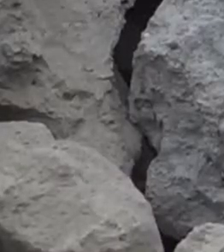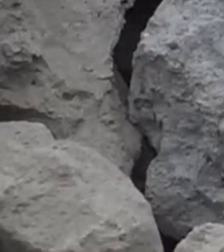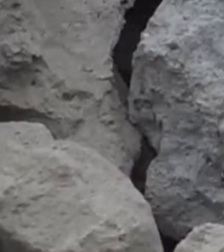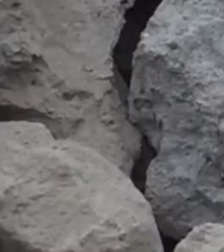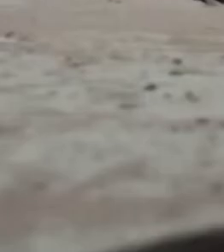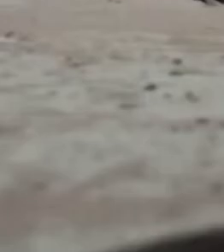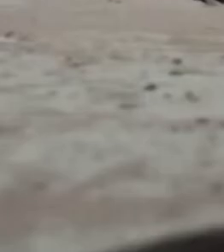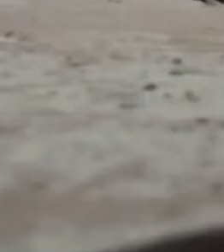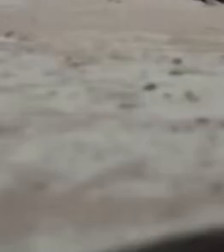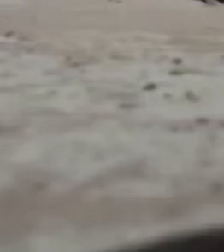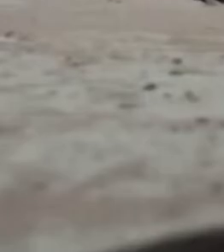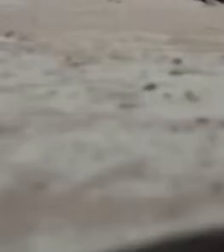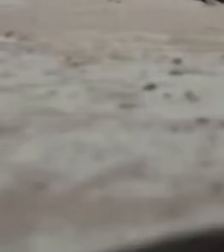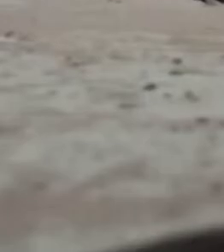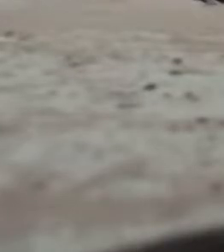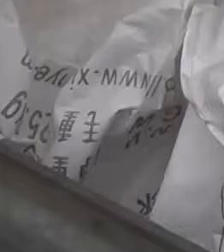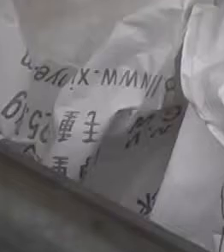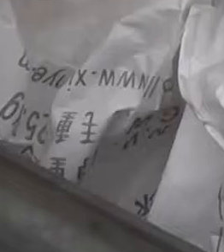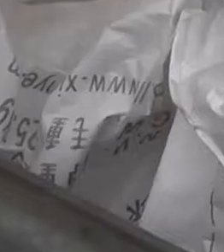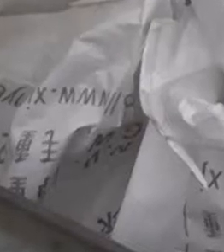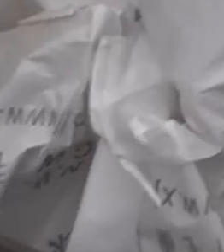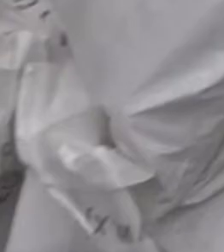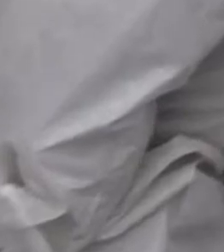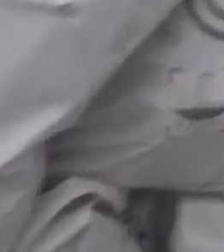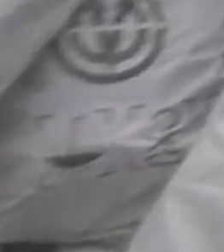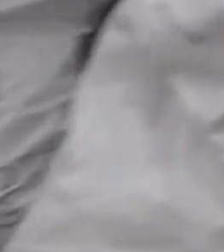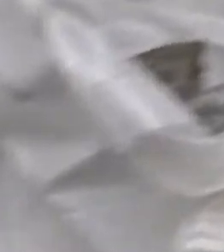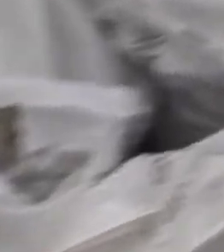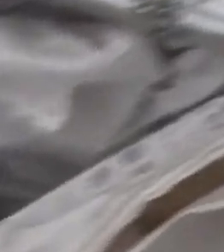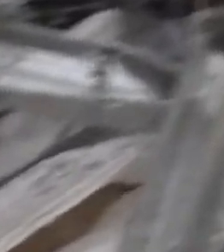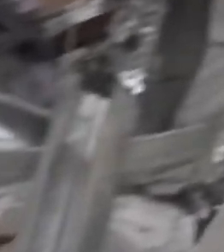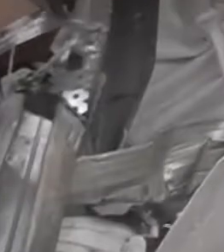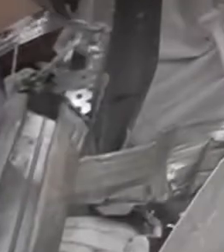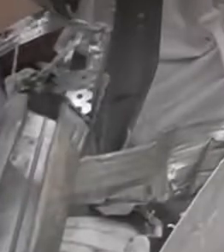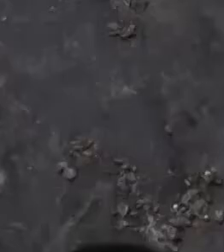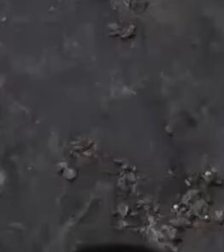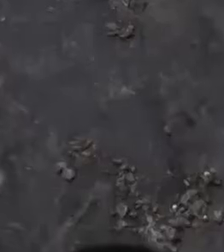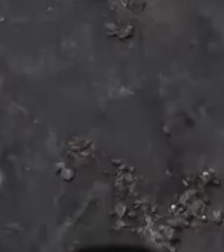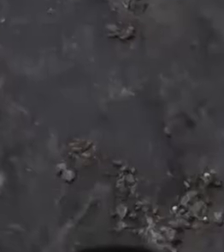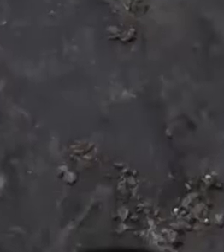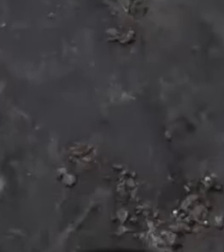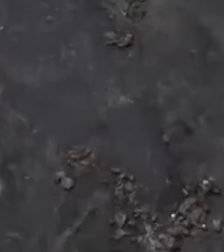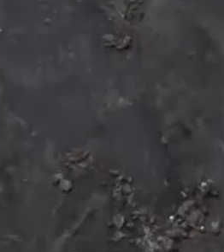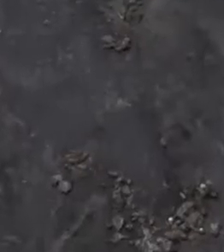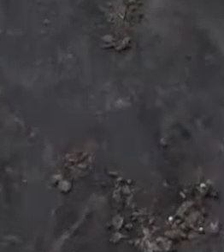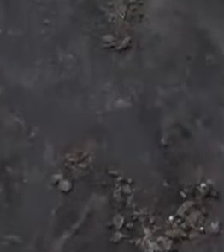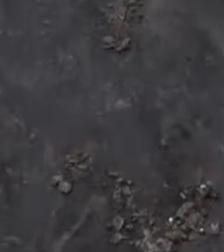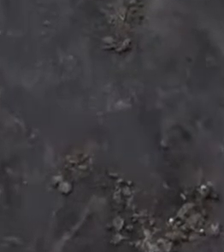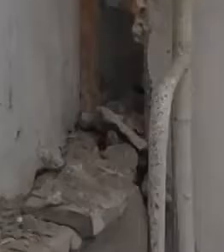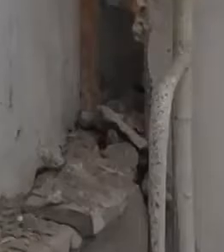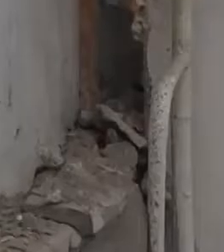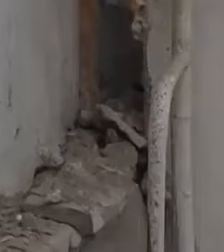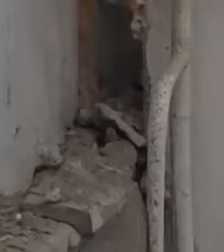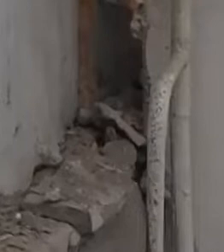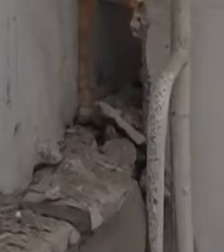дело возбуждено полицией Алмалинского района. Следствию предстоит выяснить сумму материального ущерба и виновного в ЧП после